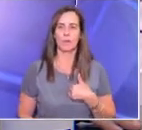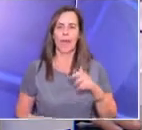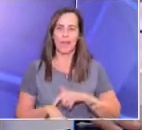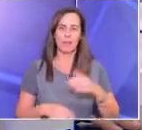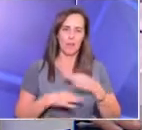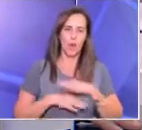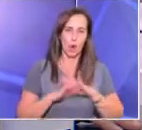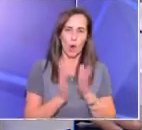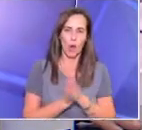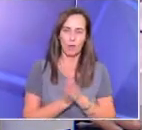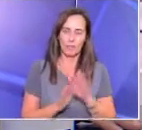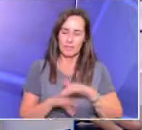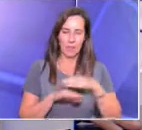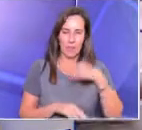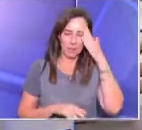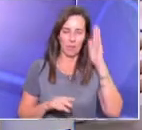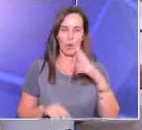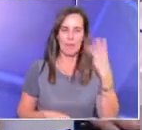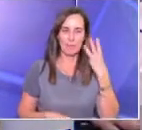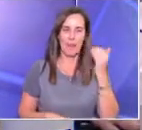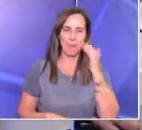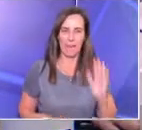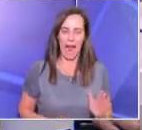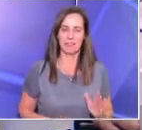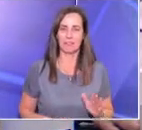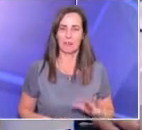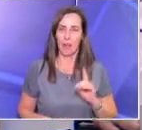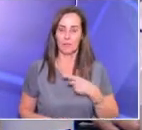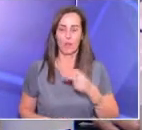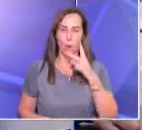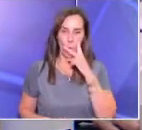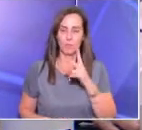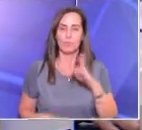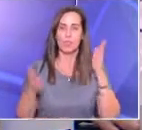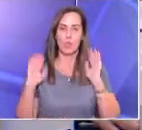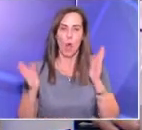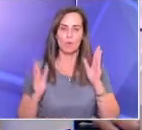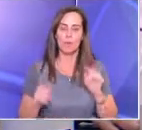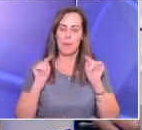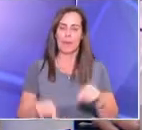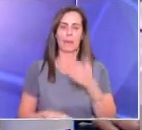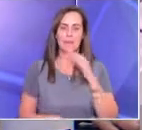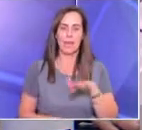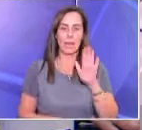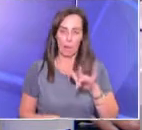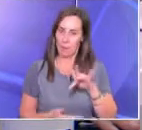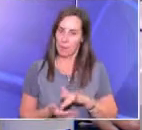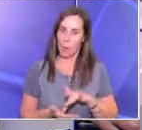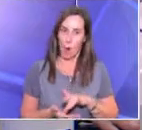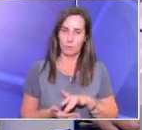time, אתה יודע, כל ה... סלח לי שאני לא בקיא בטרמינולוגיה האמריקאית, אבל אנחנו רואים שסוף סוף זה מגיע לישראל גם